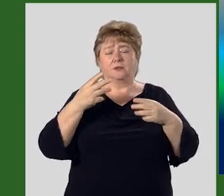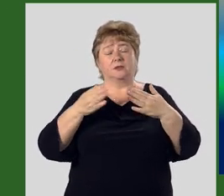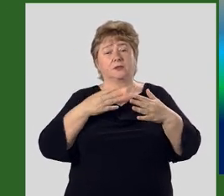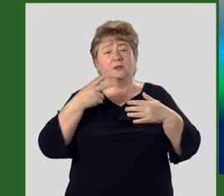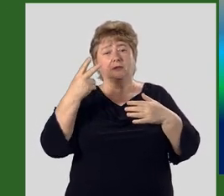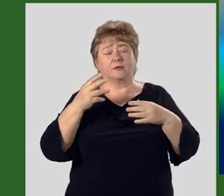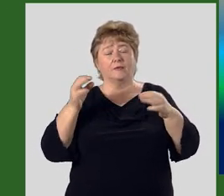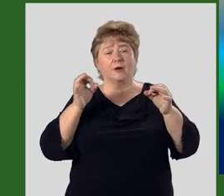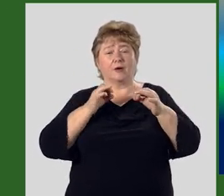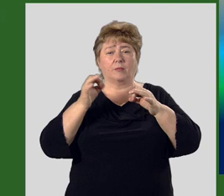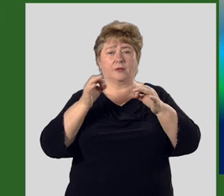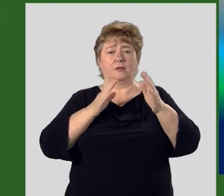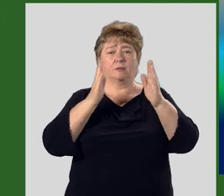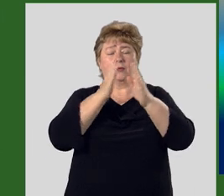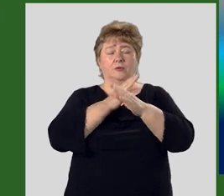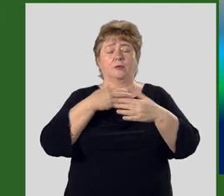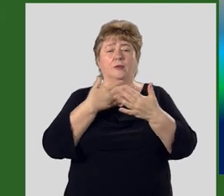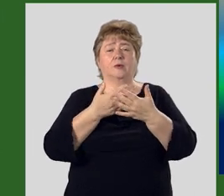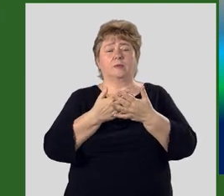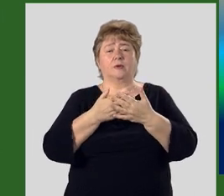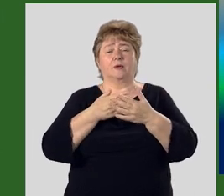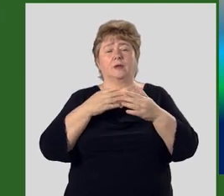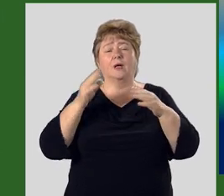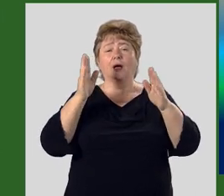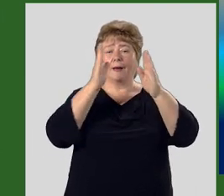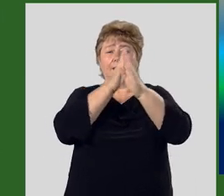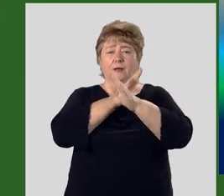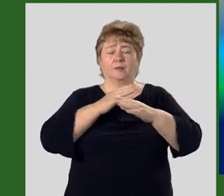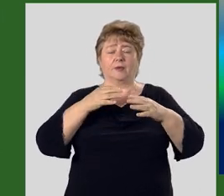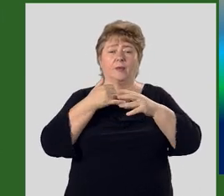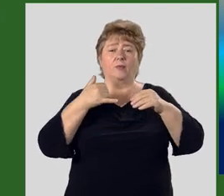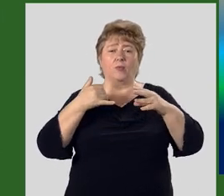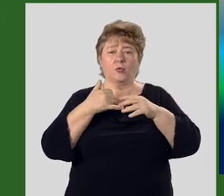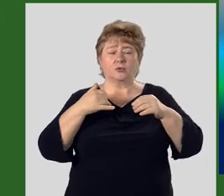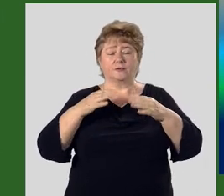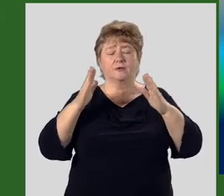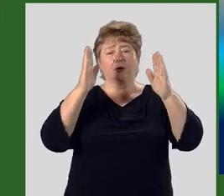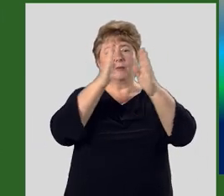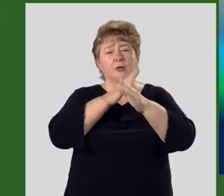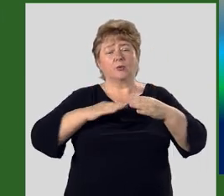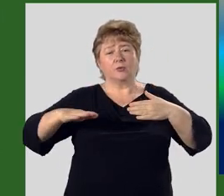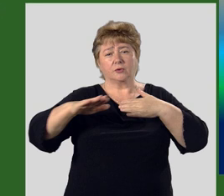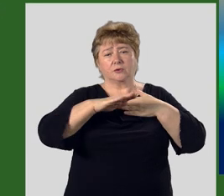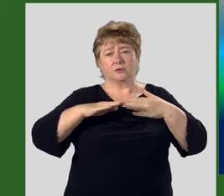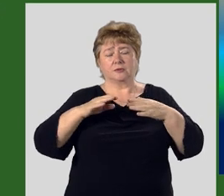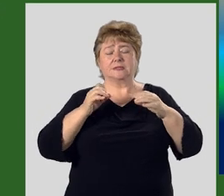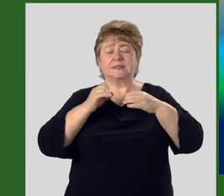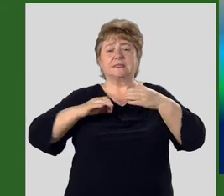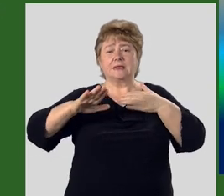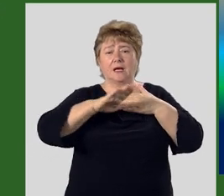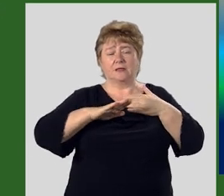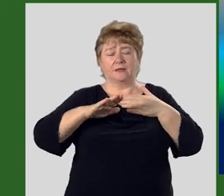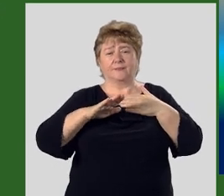компонента природы. Например, климат, почва, природные зоны,